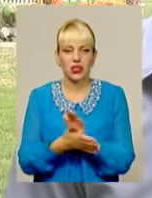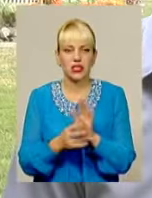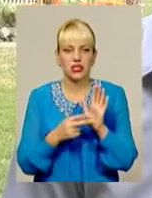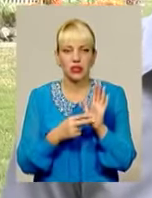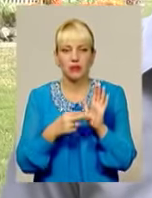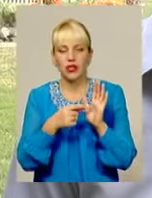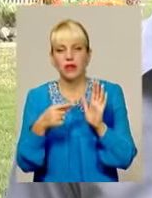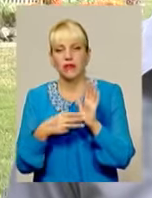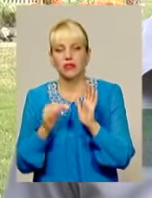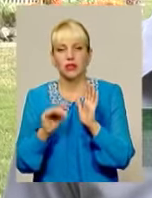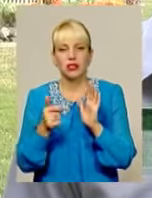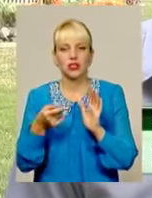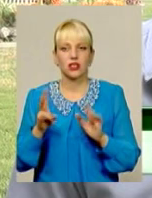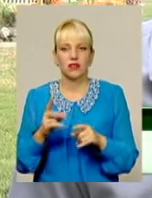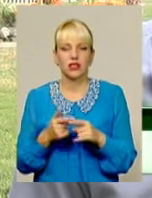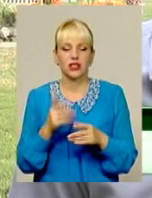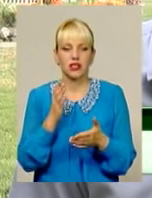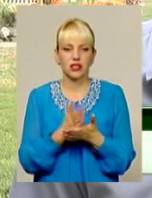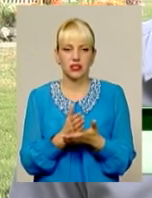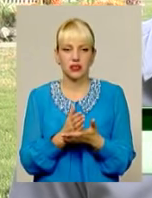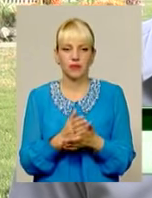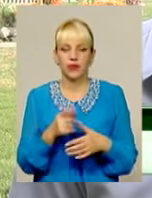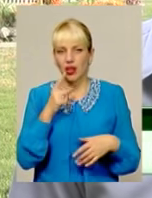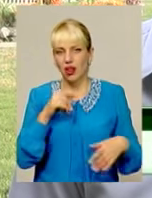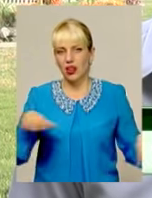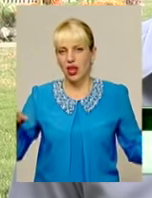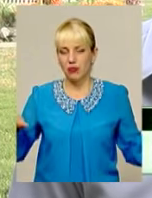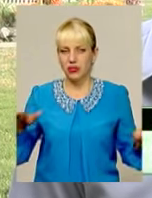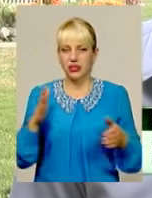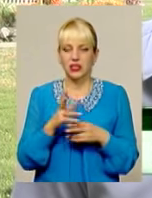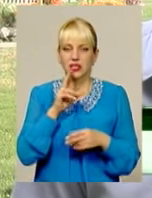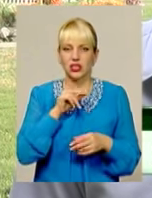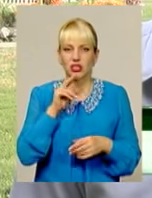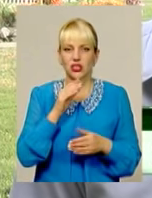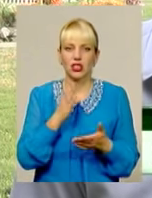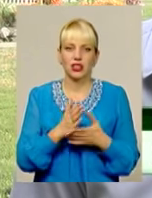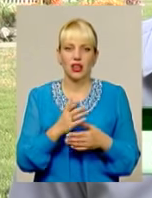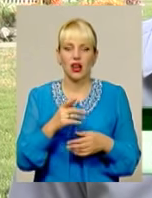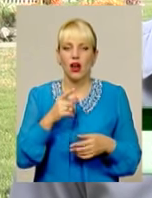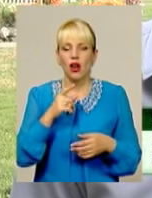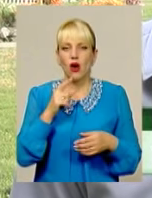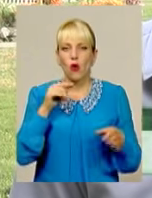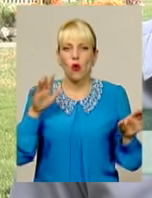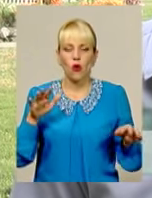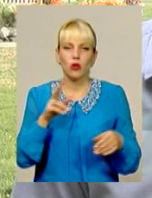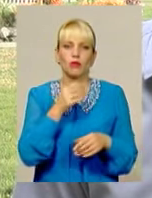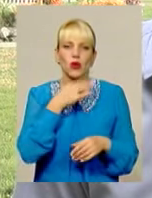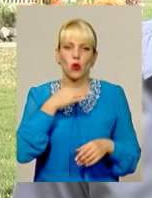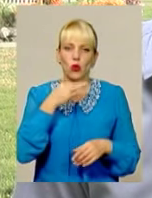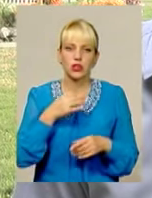«Є три медведя, є лебіді, є качки, є голуби, є кози,